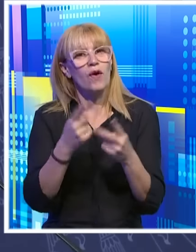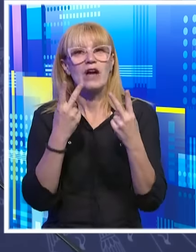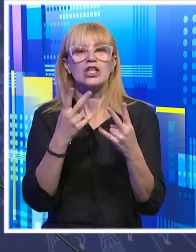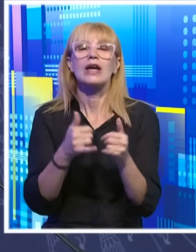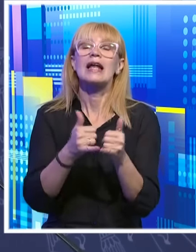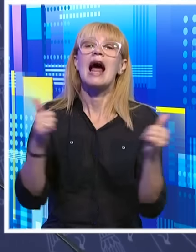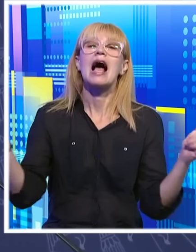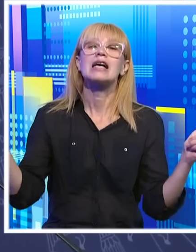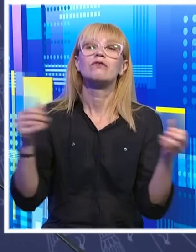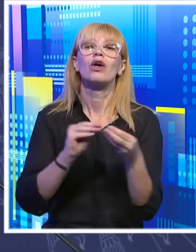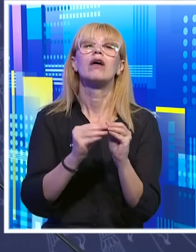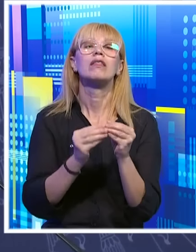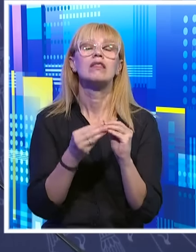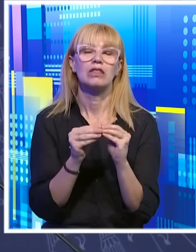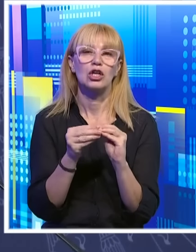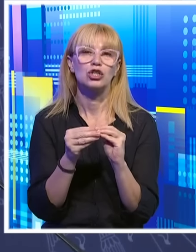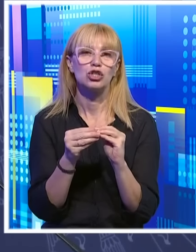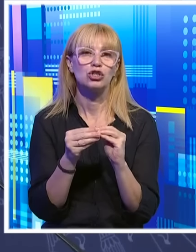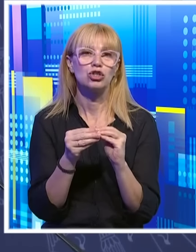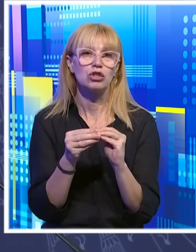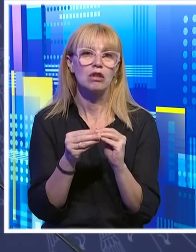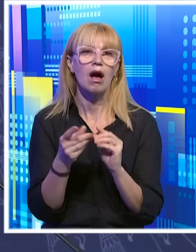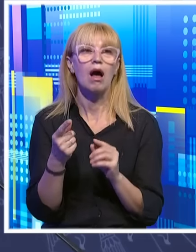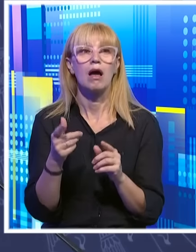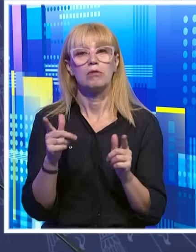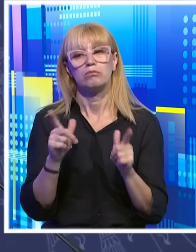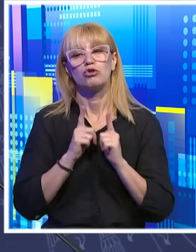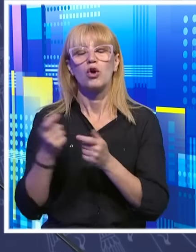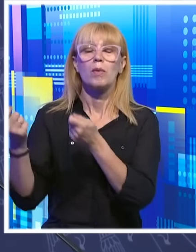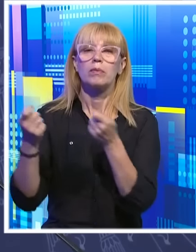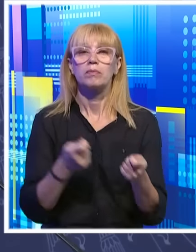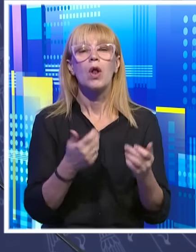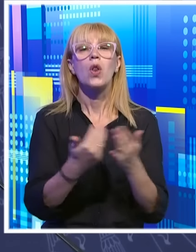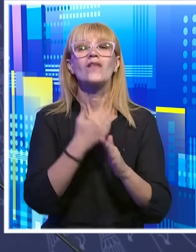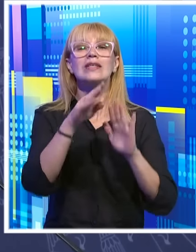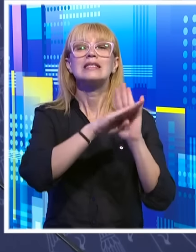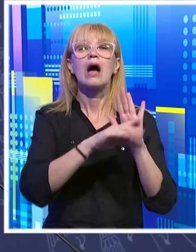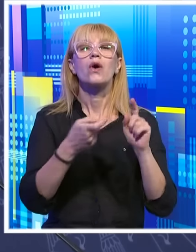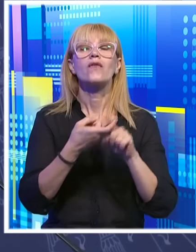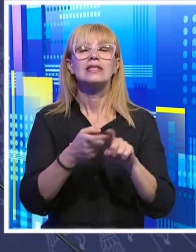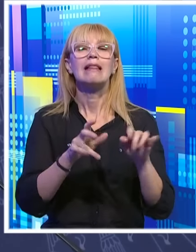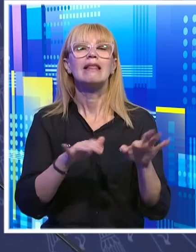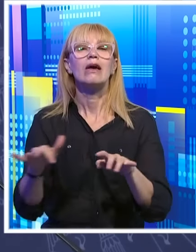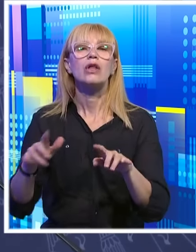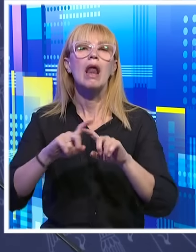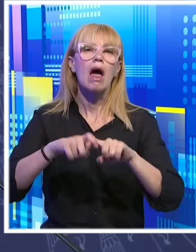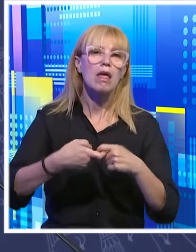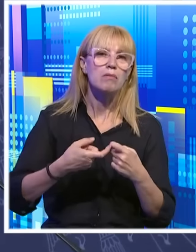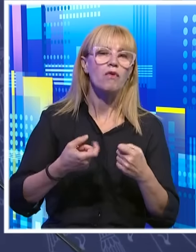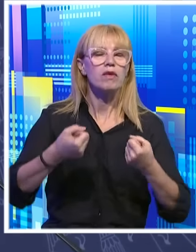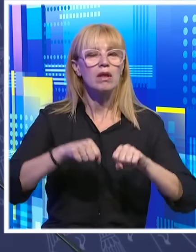kapitala. I bit će doneti novi zakon o digitalnoj imovini, zakon o tržištu